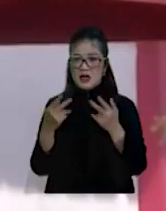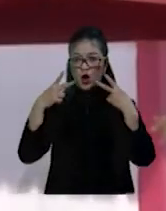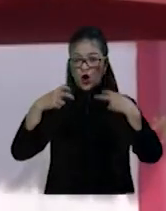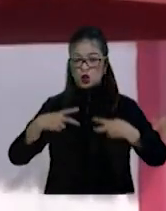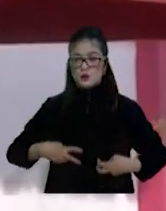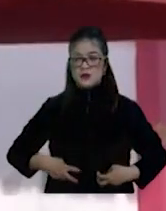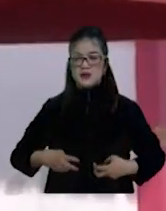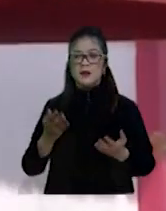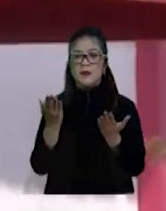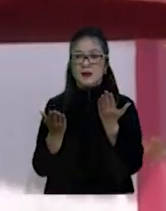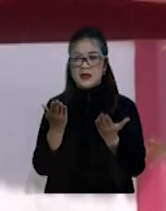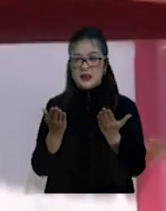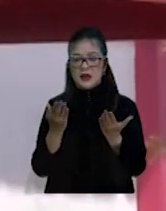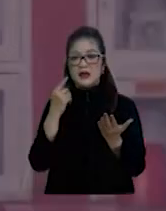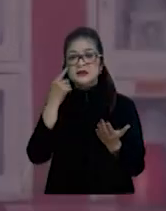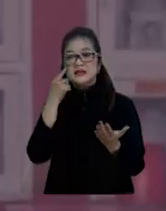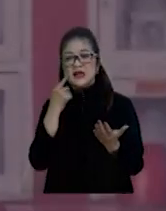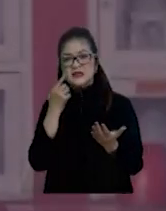serta keterangan dari para saksi.